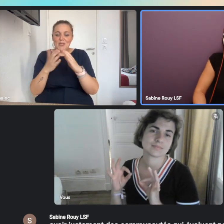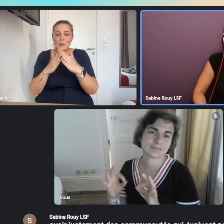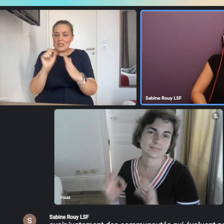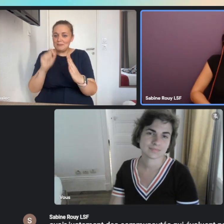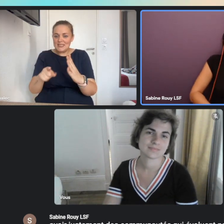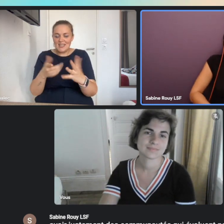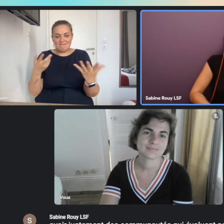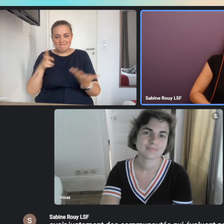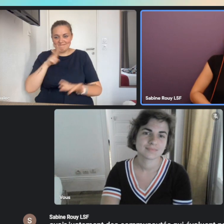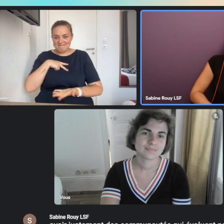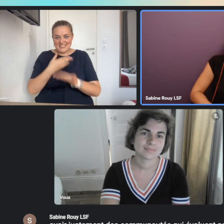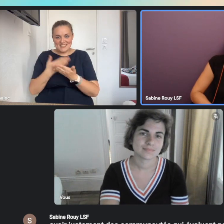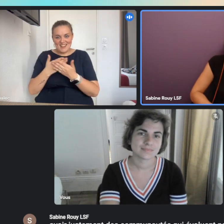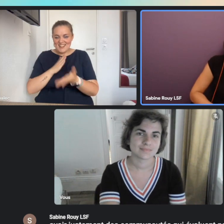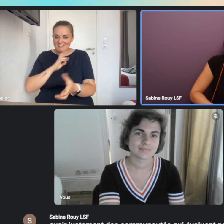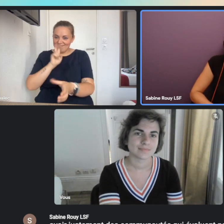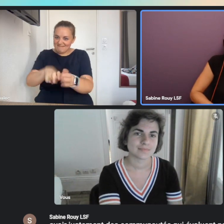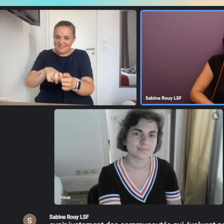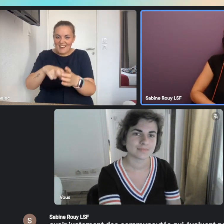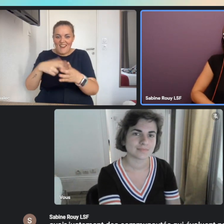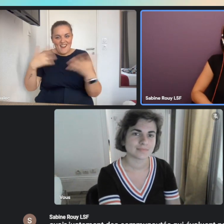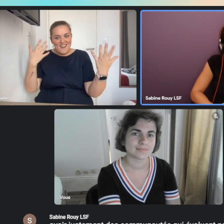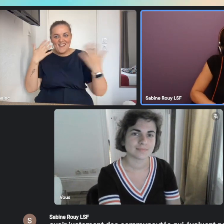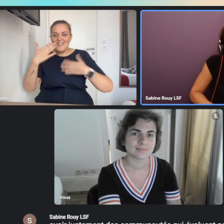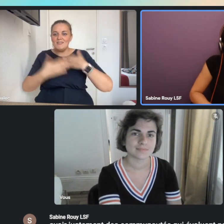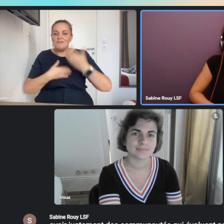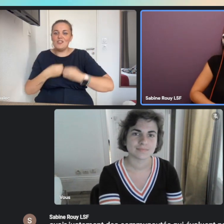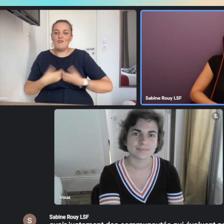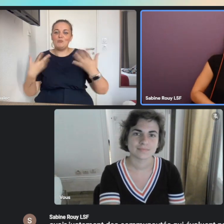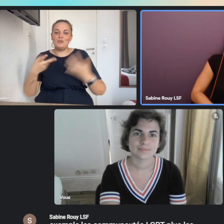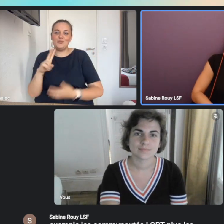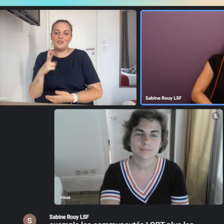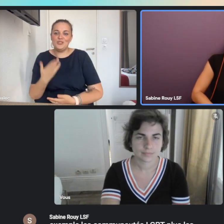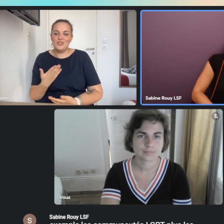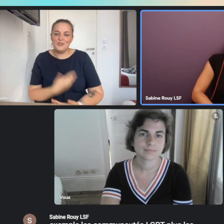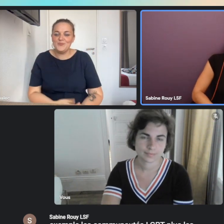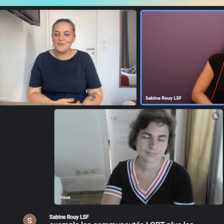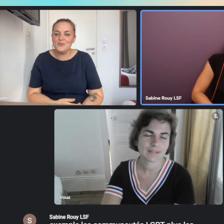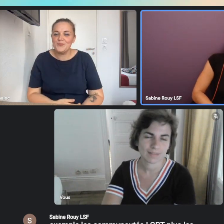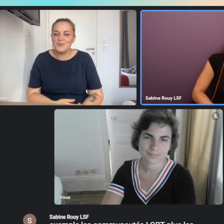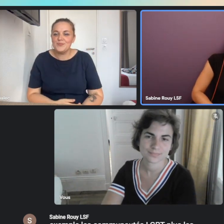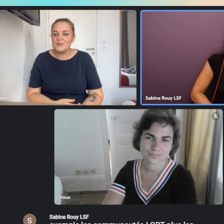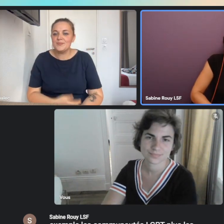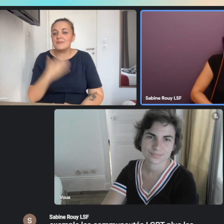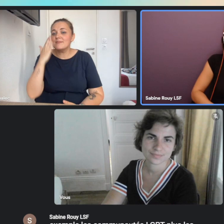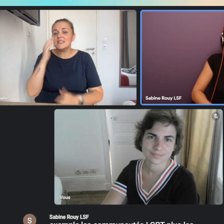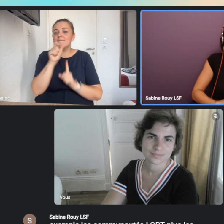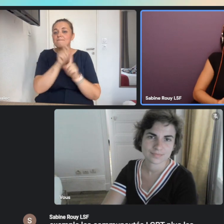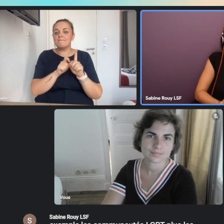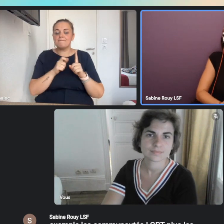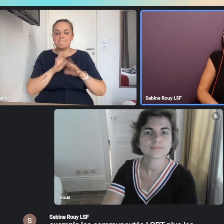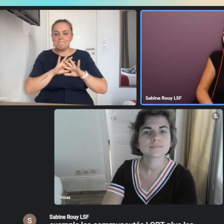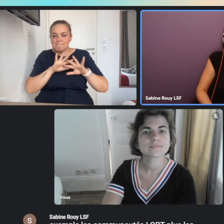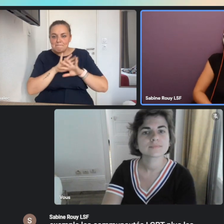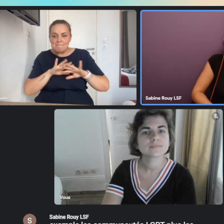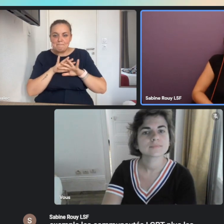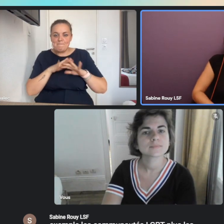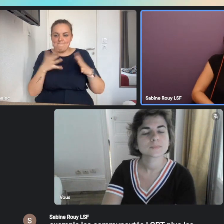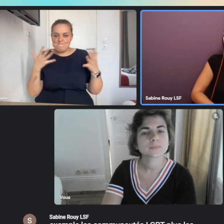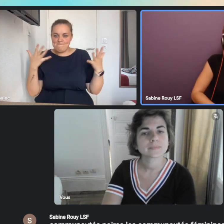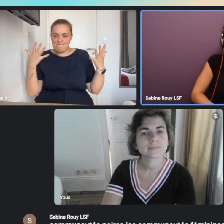je sais dans cette communauté me correspond, je peux justement, me développer, d'autant